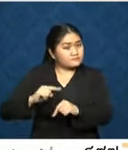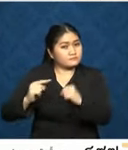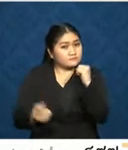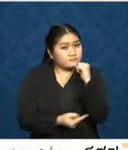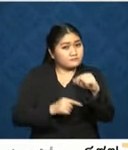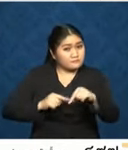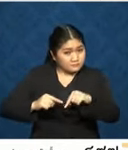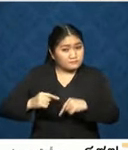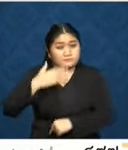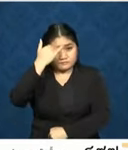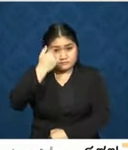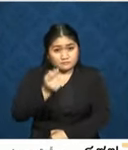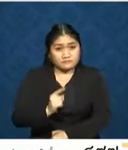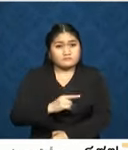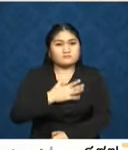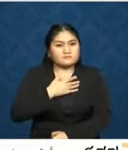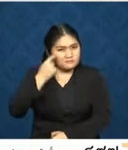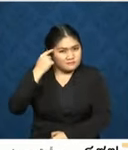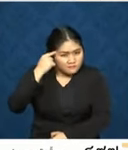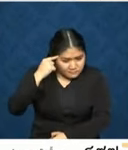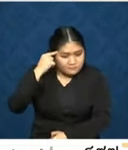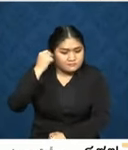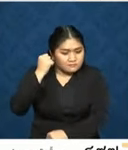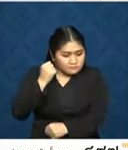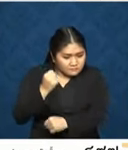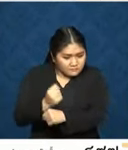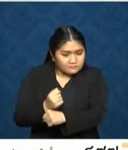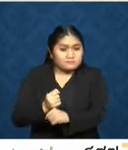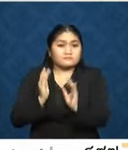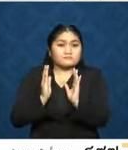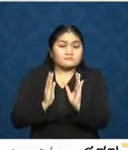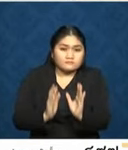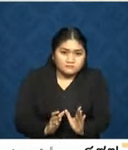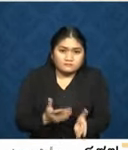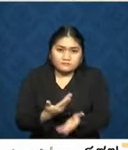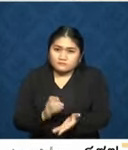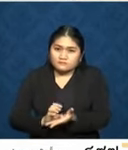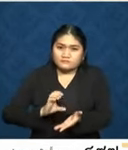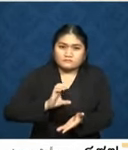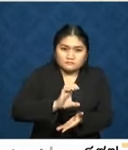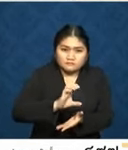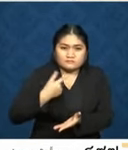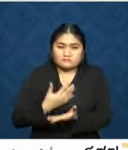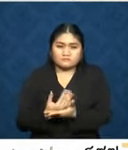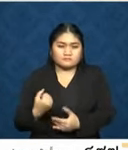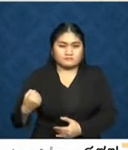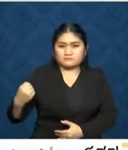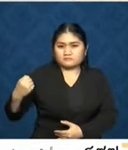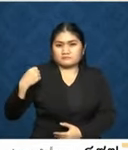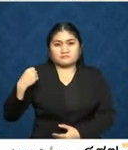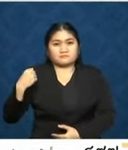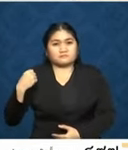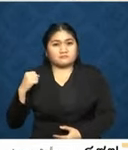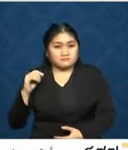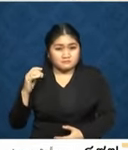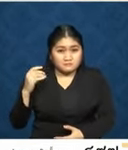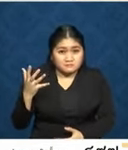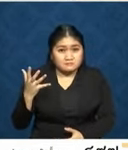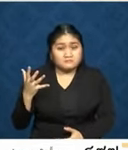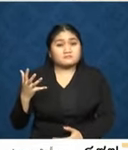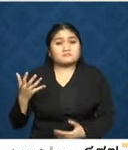ละเมิดต่อประเทศไทยซึ่งจงใจทำให้ผู้ลงทุนขาดความเชื่อมั่นในระบบการป้องกันอาชญากรรมทาง